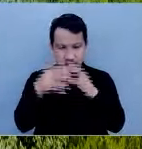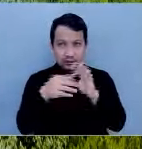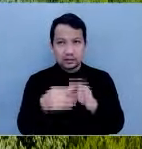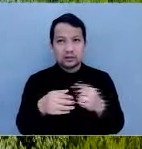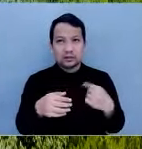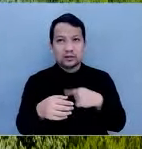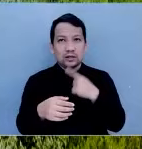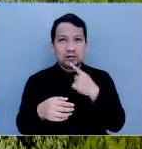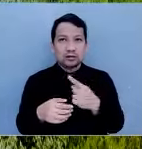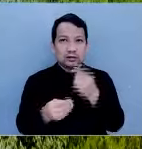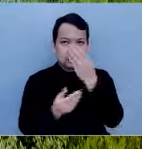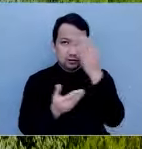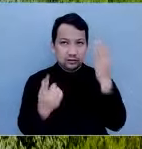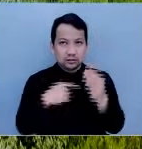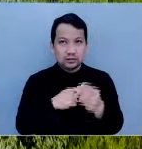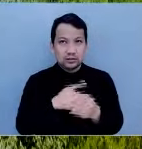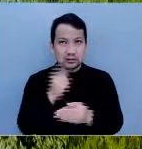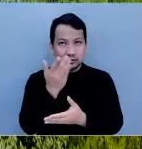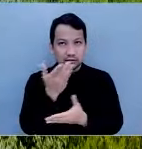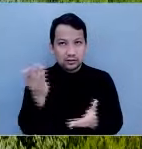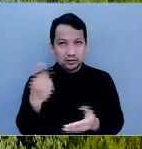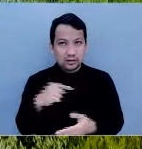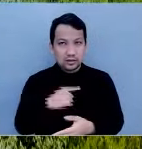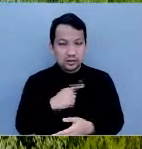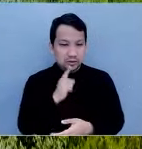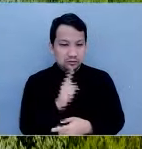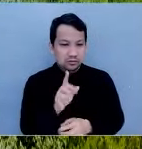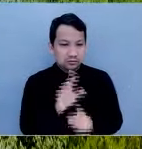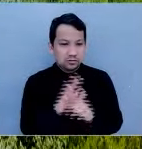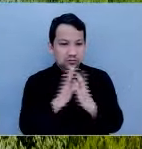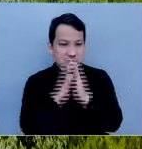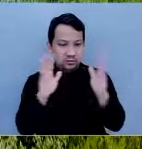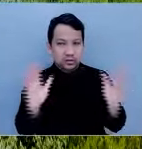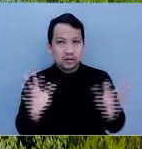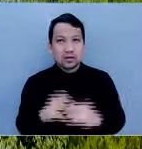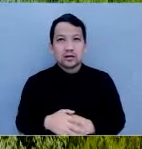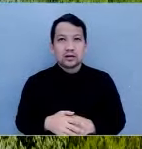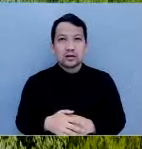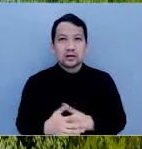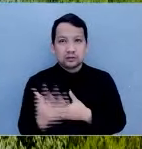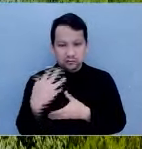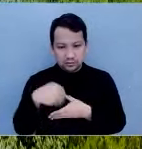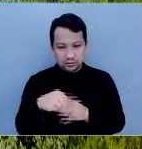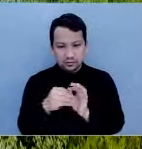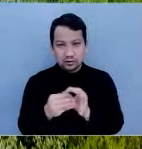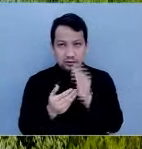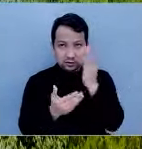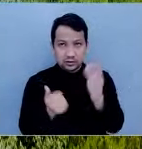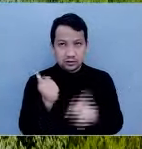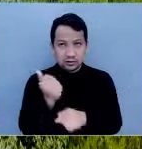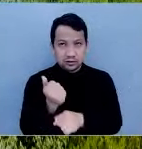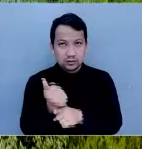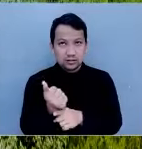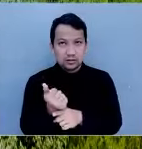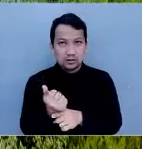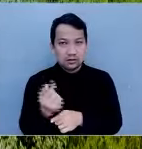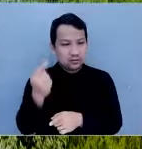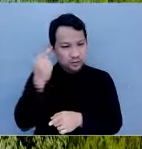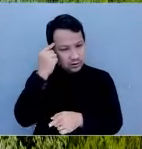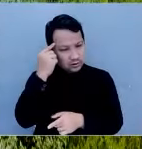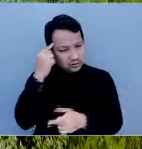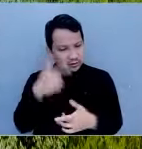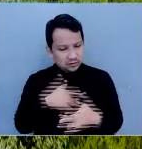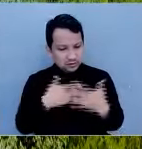yes, opo. Kailangan yung imagination mo malawak. Galing sa loob yun eh. At yes, opo. Nagaling sa isip at